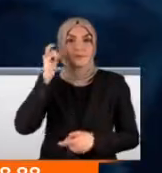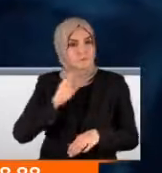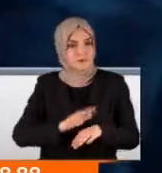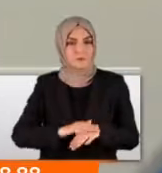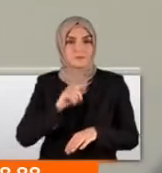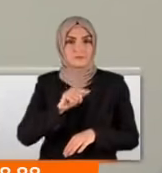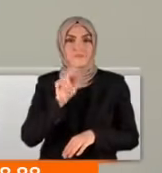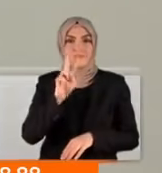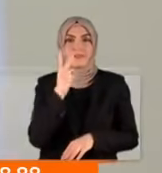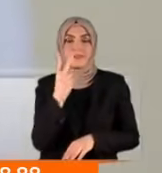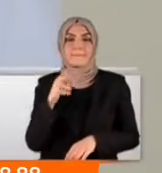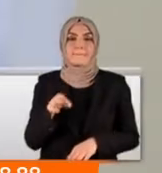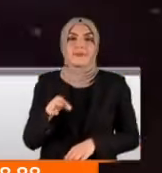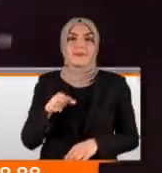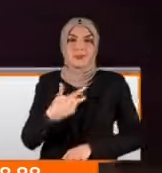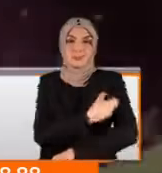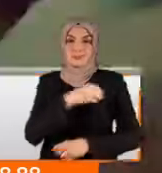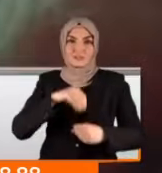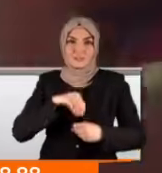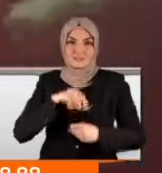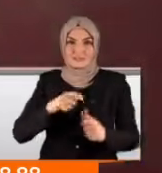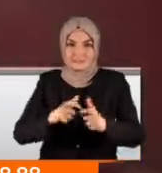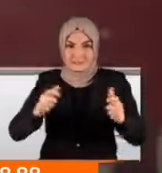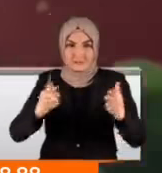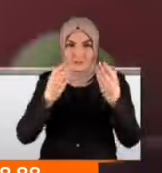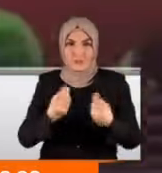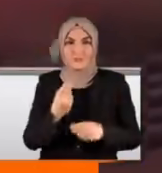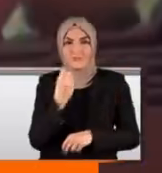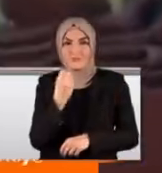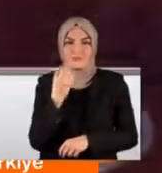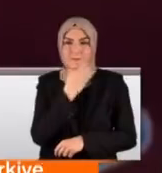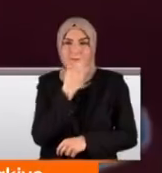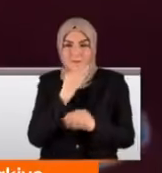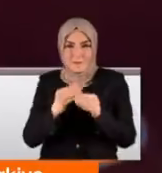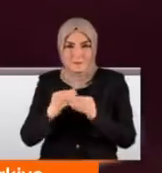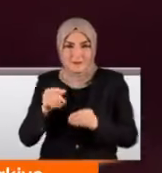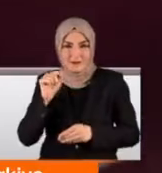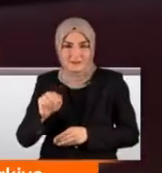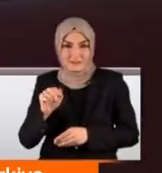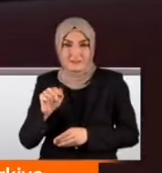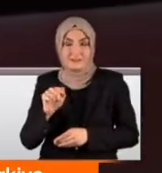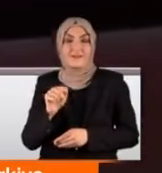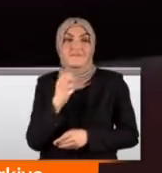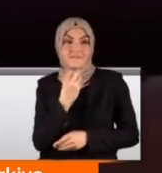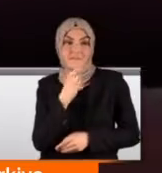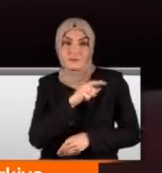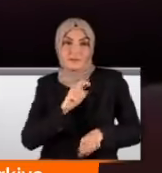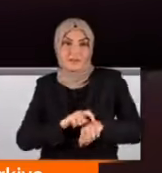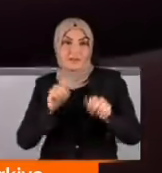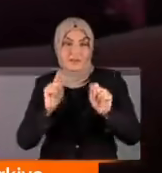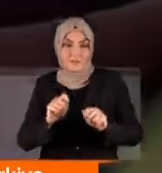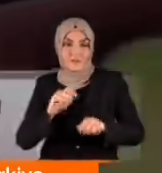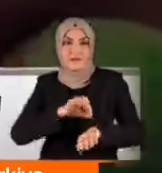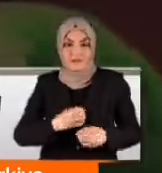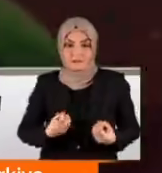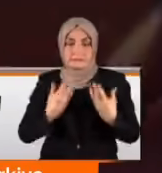da geliştirilen virüs benzeri parçacıklar büyüsü enfeksiyon oluşturmayacak şekilde taklit ediyor bu parçacıklar bağışıklık